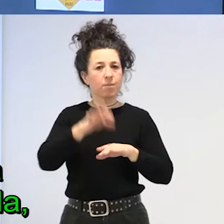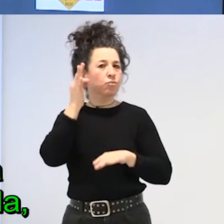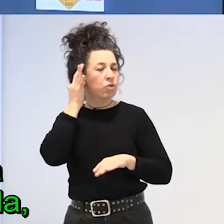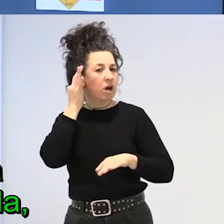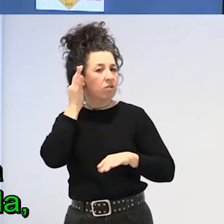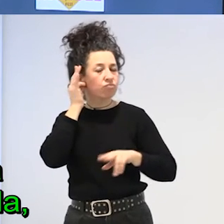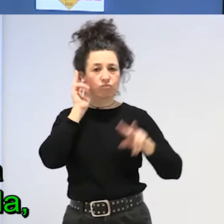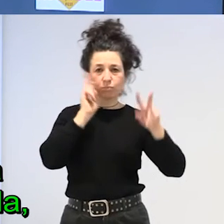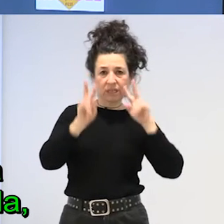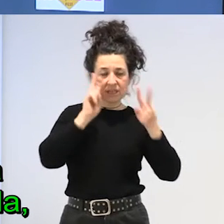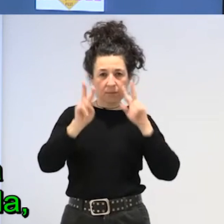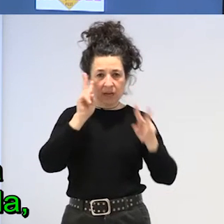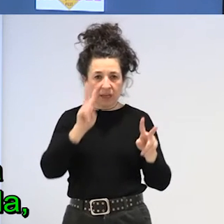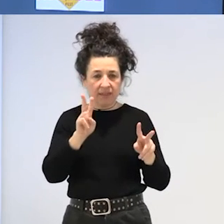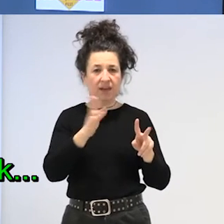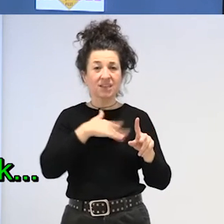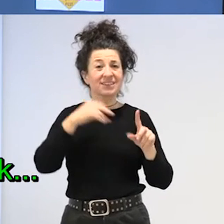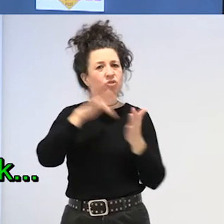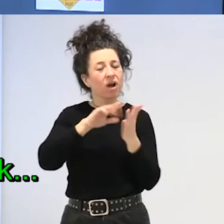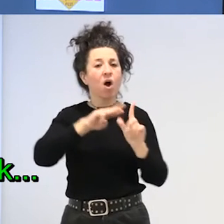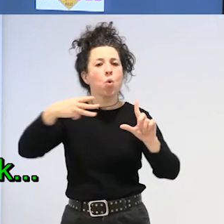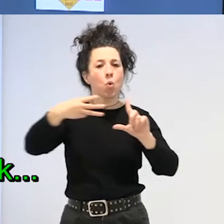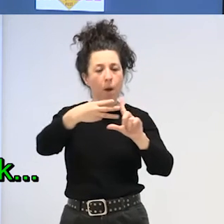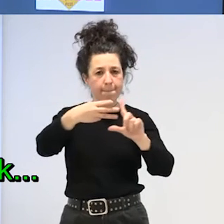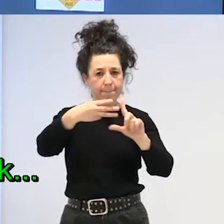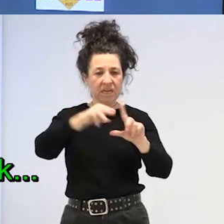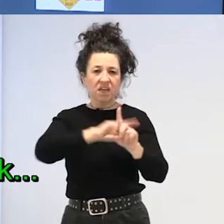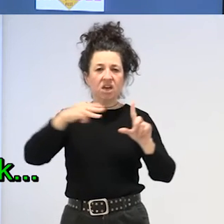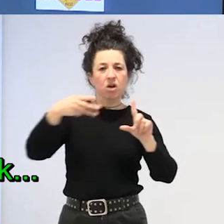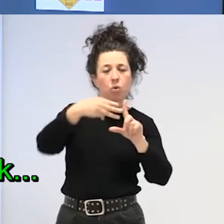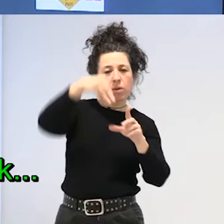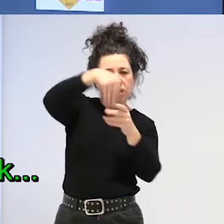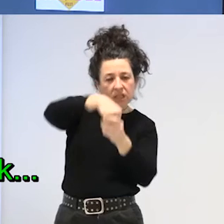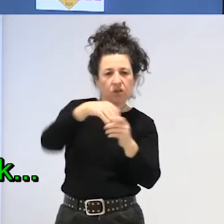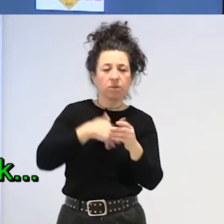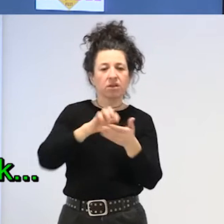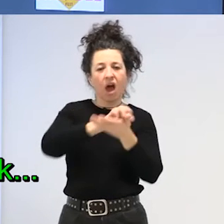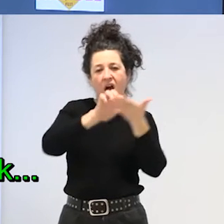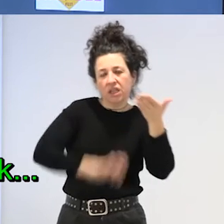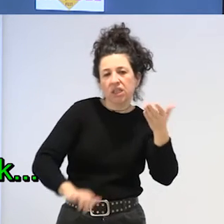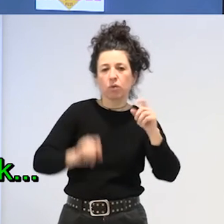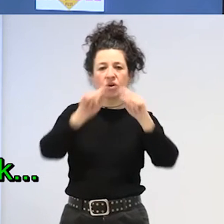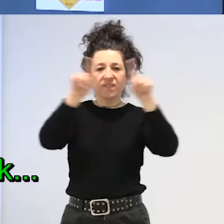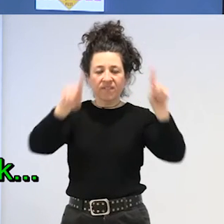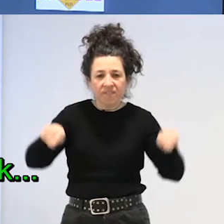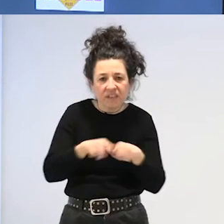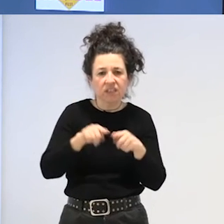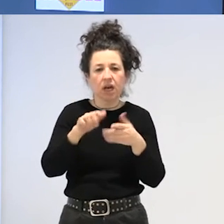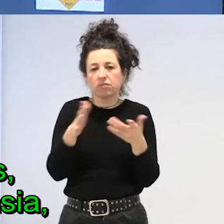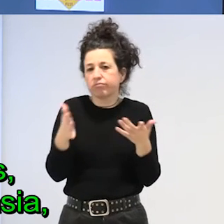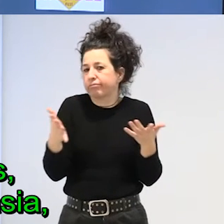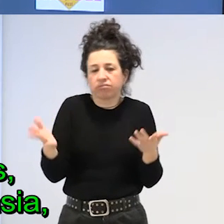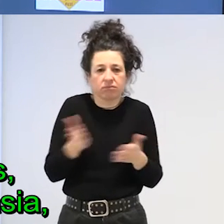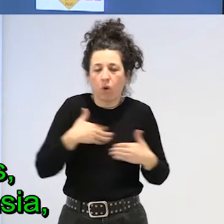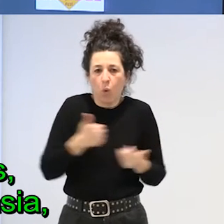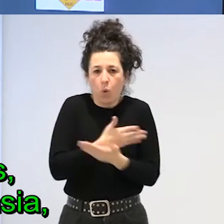ikusgarritasuna lortu nahi duen webune bat da, eta fitxak, artikuluak, erreseinak, bueno, denetarik egiten dute.